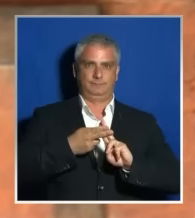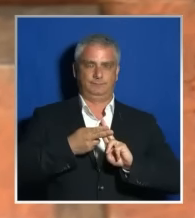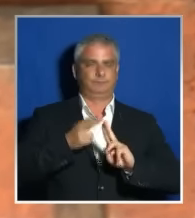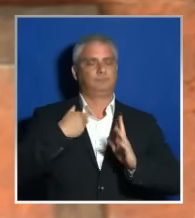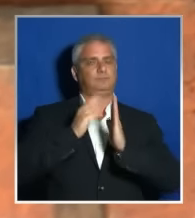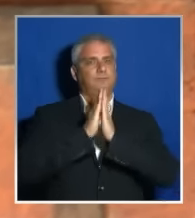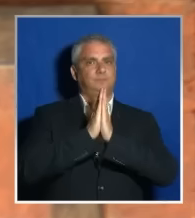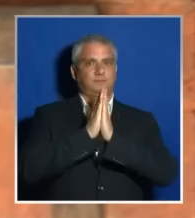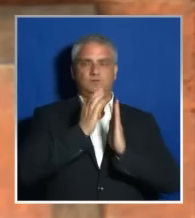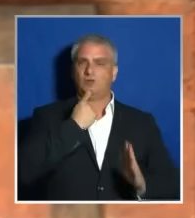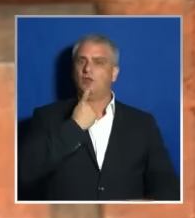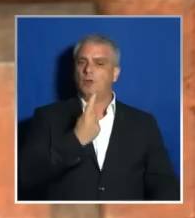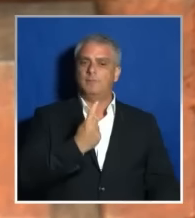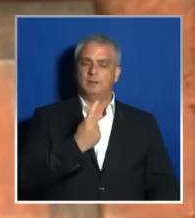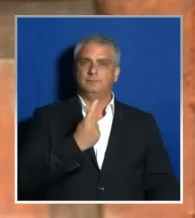ואני מבקש לומר,